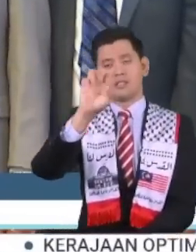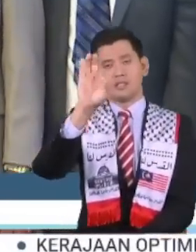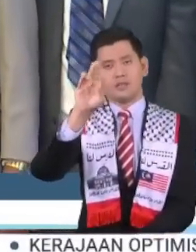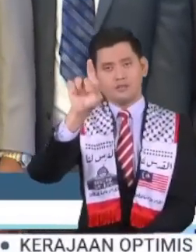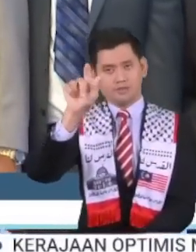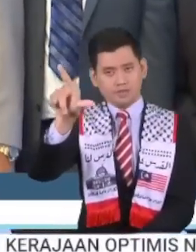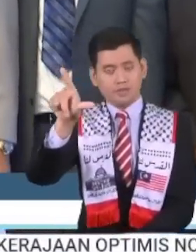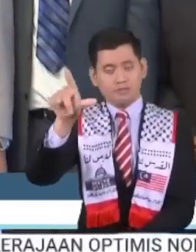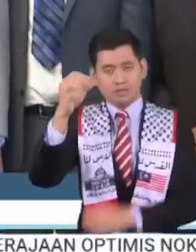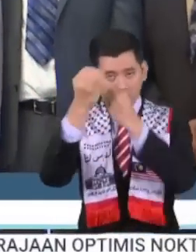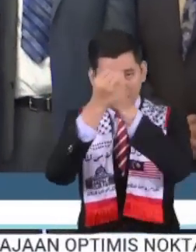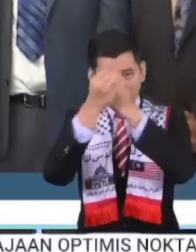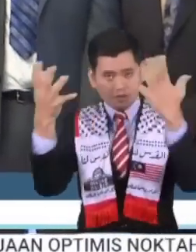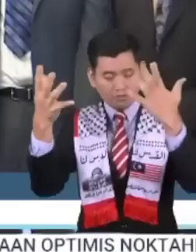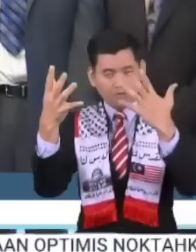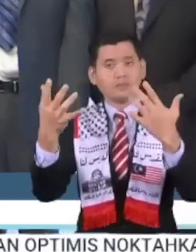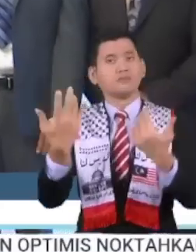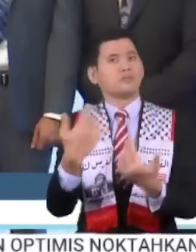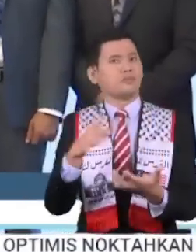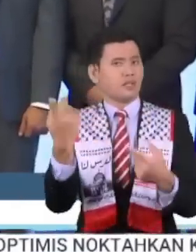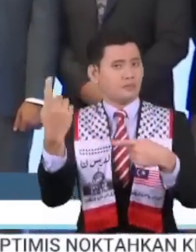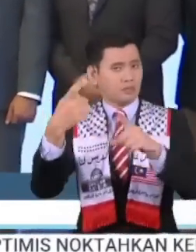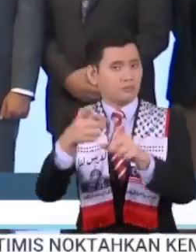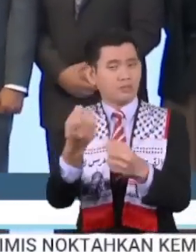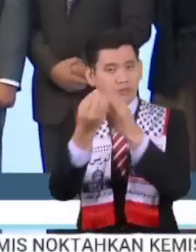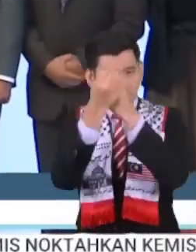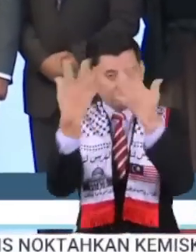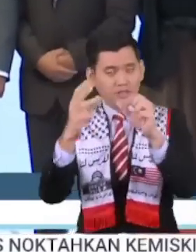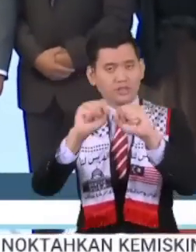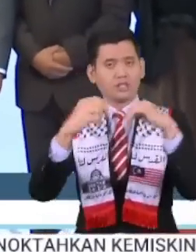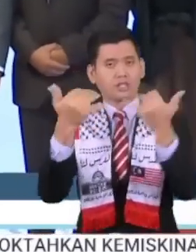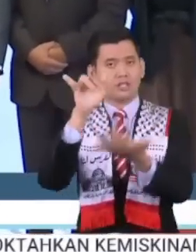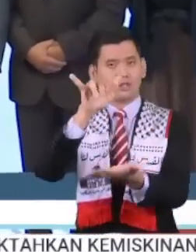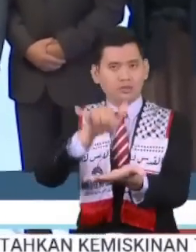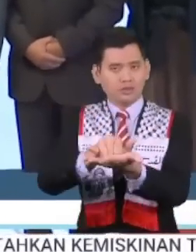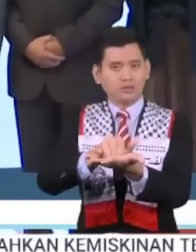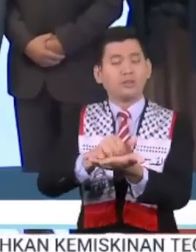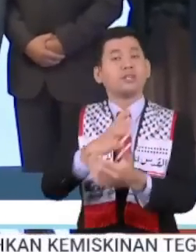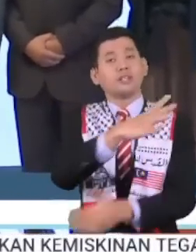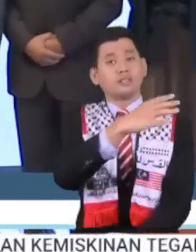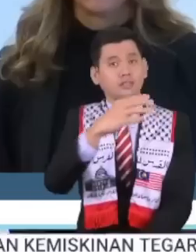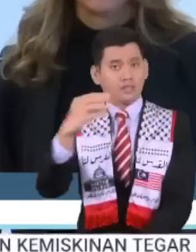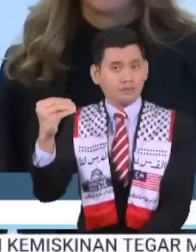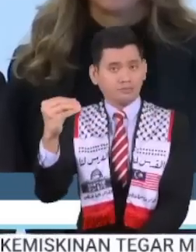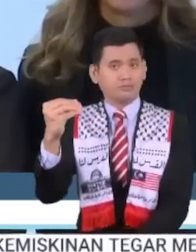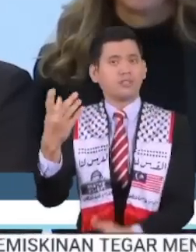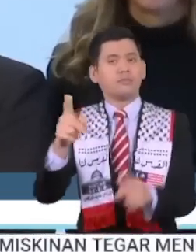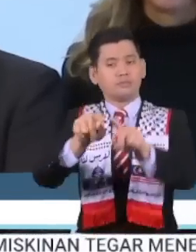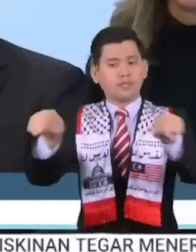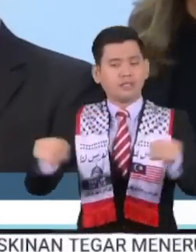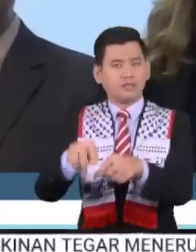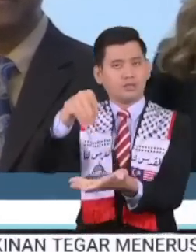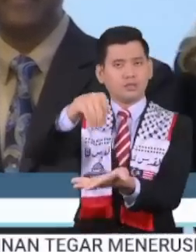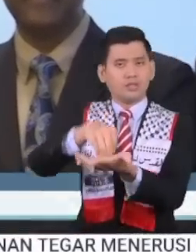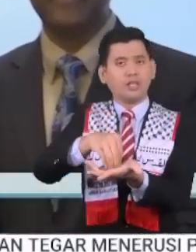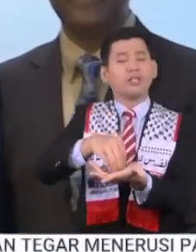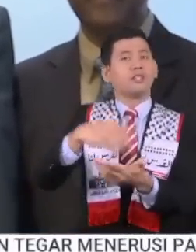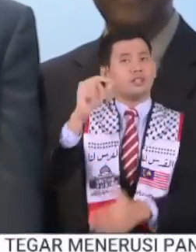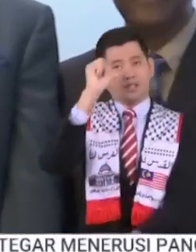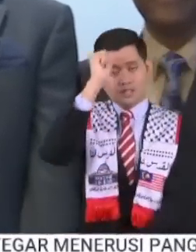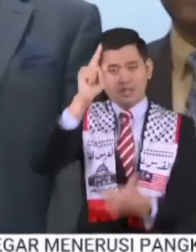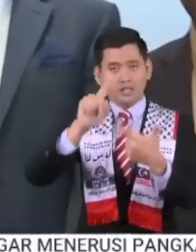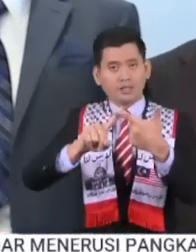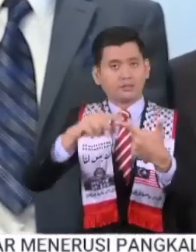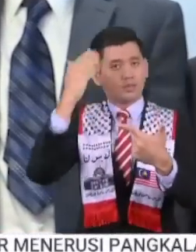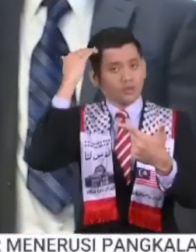syarikat berkenaan ke atas Perdana Menteri di San Francisco. Enovix beribu pejabat di Amerika Syarikat dengan lokasi di India, Korea dan